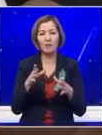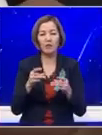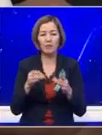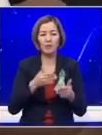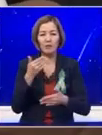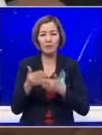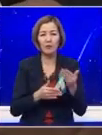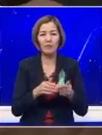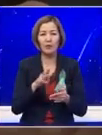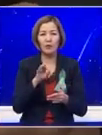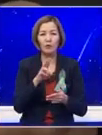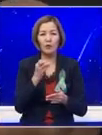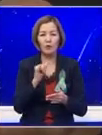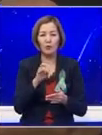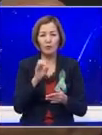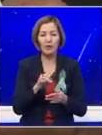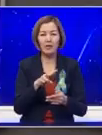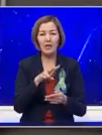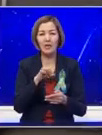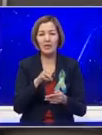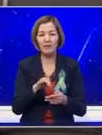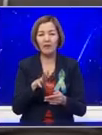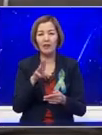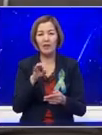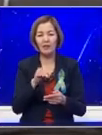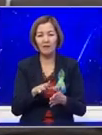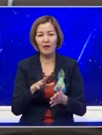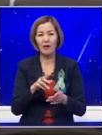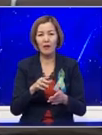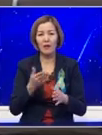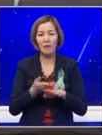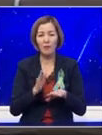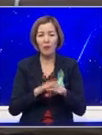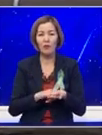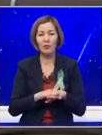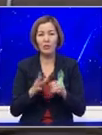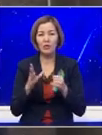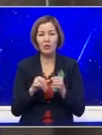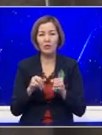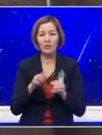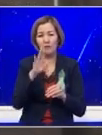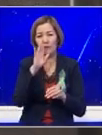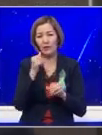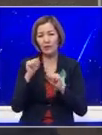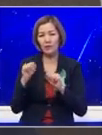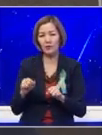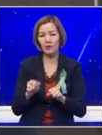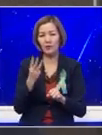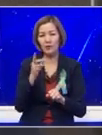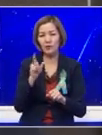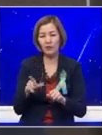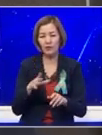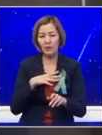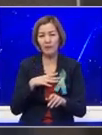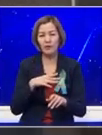Төлеубай Нұрмахаметұлы, екіншісі Литва, Латвия, Польша жерлерін жаудан азат еткен Сәрсенбай Қаңтарбайұлы, үшіншісі әскери теңіз